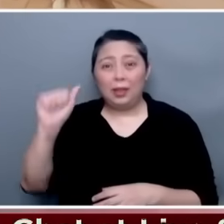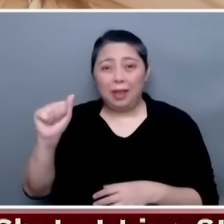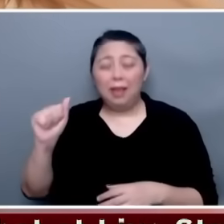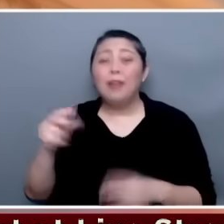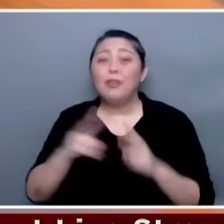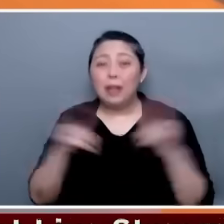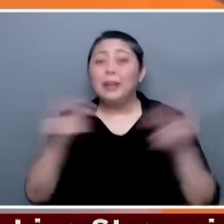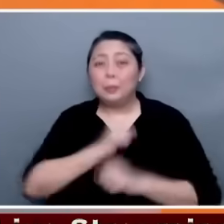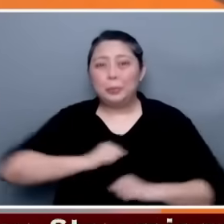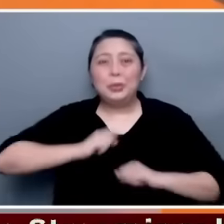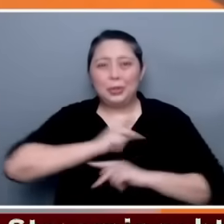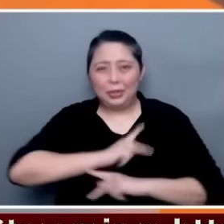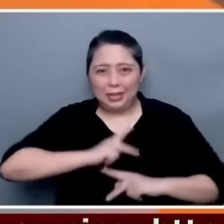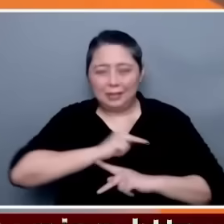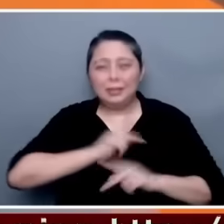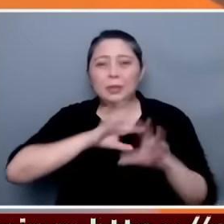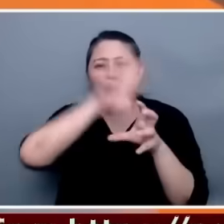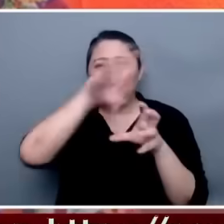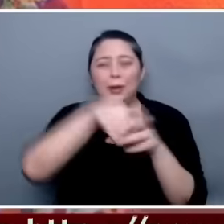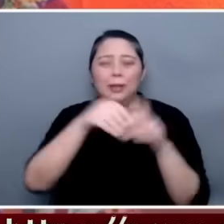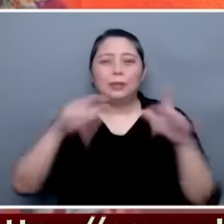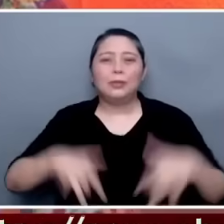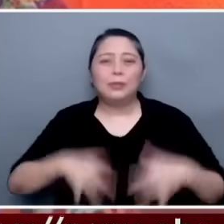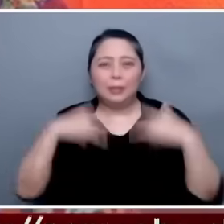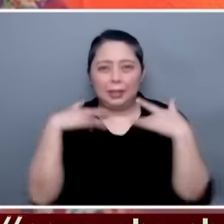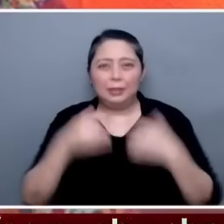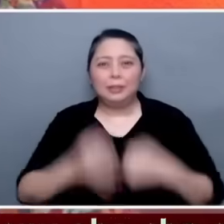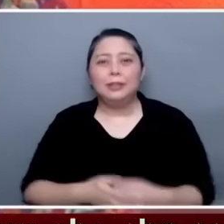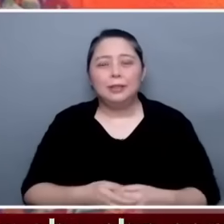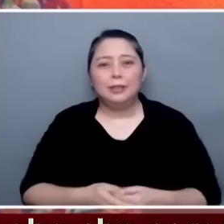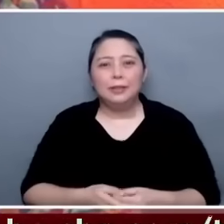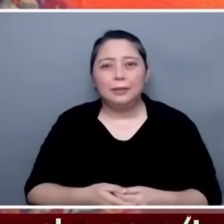ninyo na lubos kong tinatanggap ito.